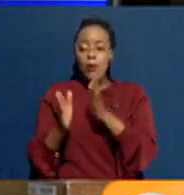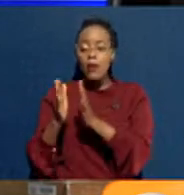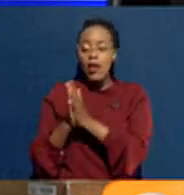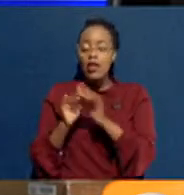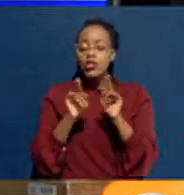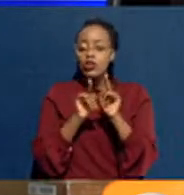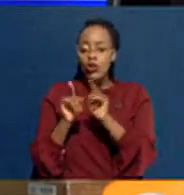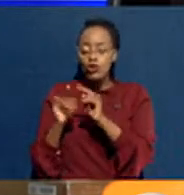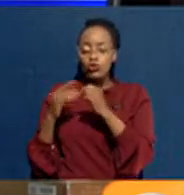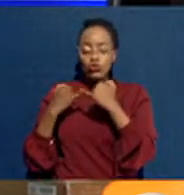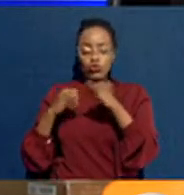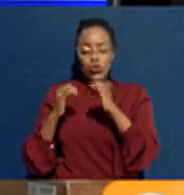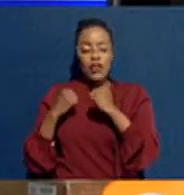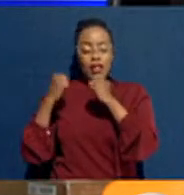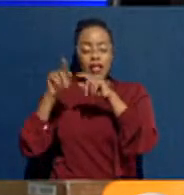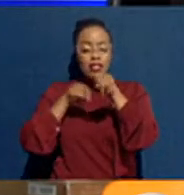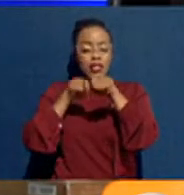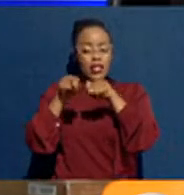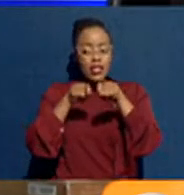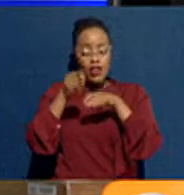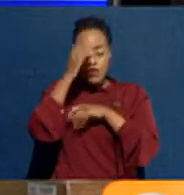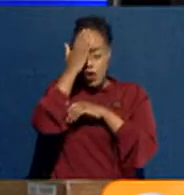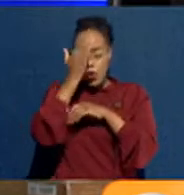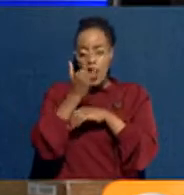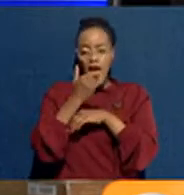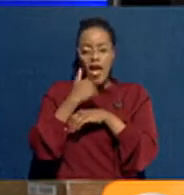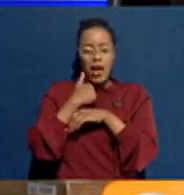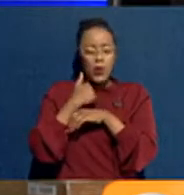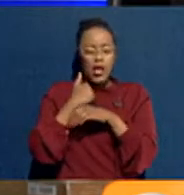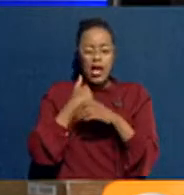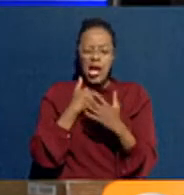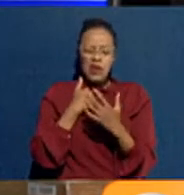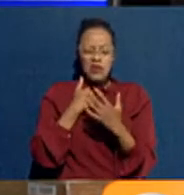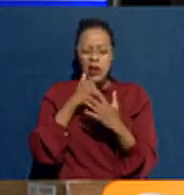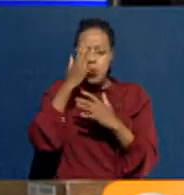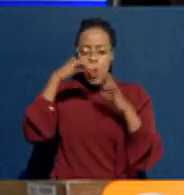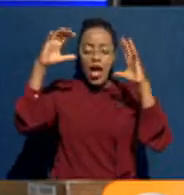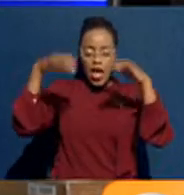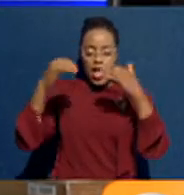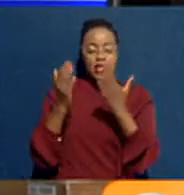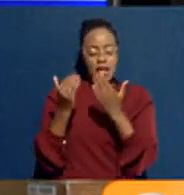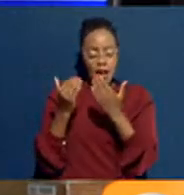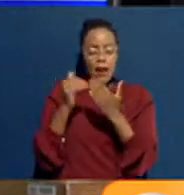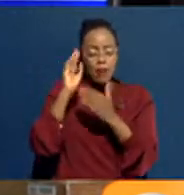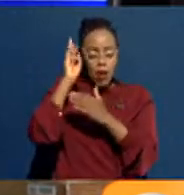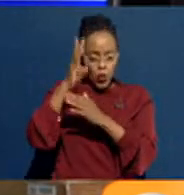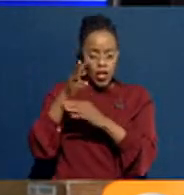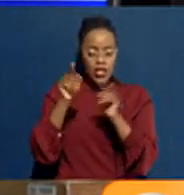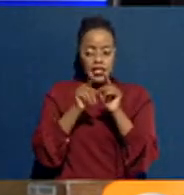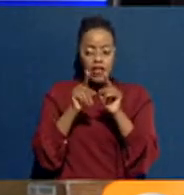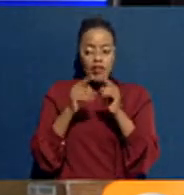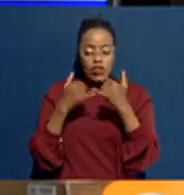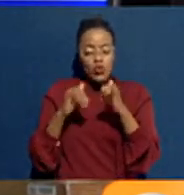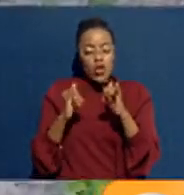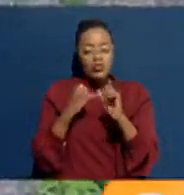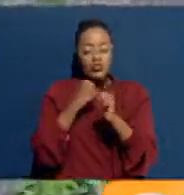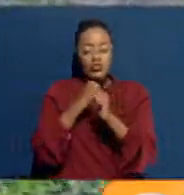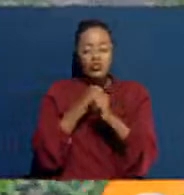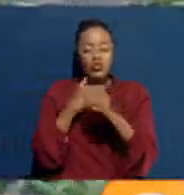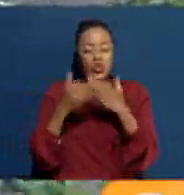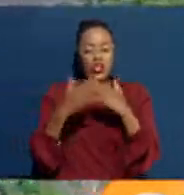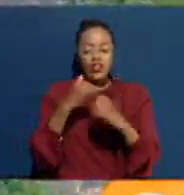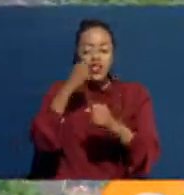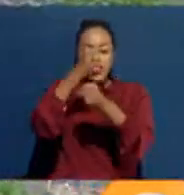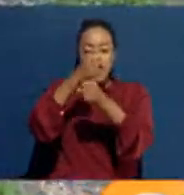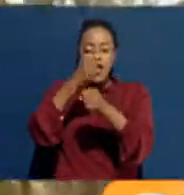even the strengthen preparation so that at least they don't get, because the rain is coming, so they need to finish all those and whatever they are doing.